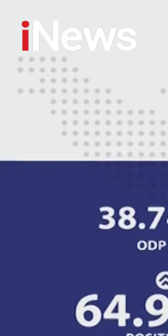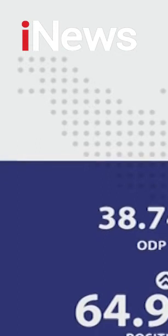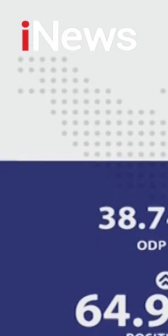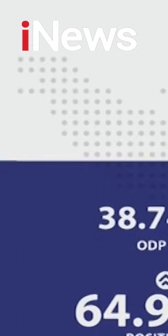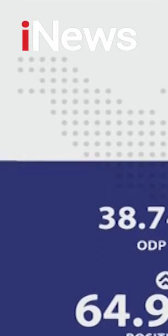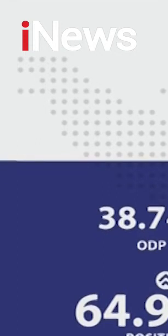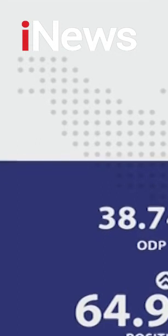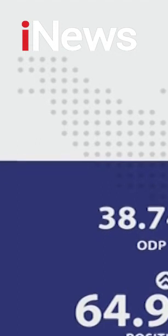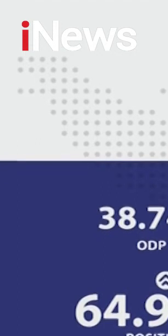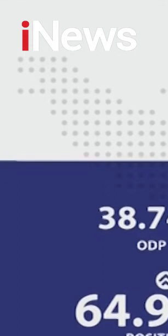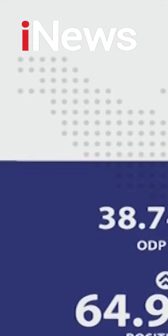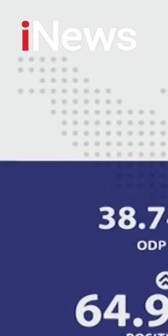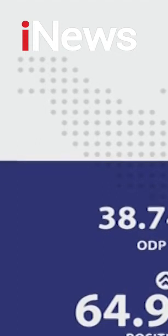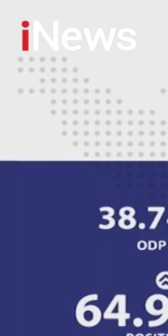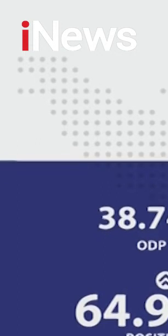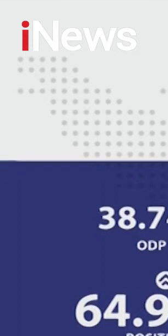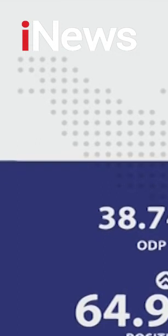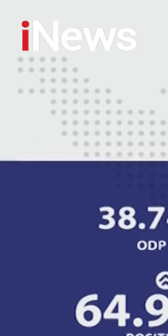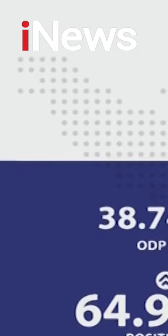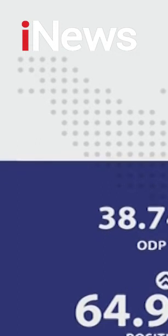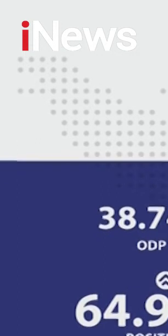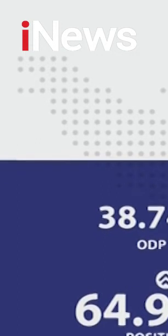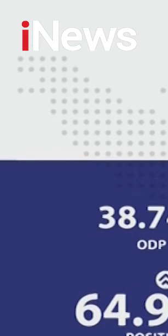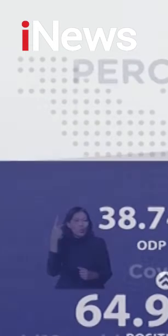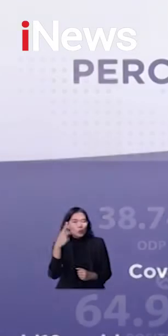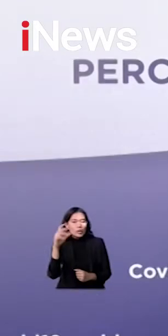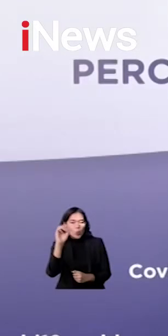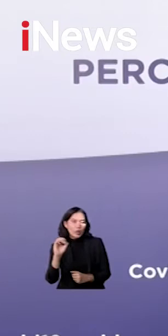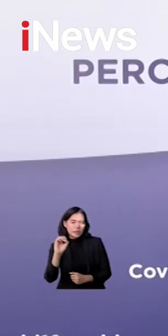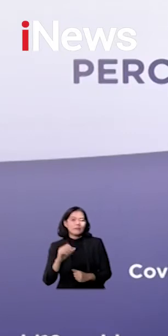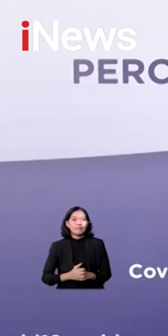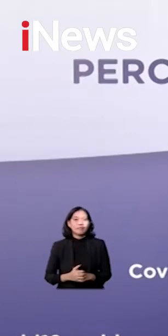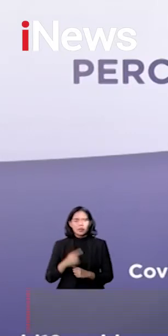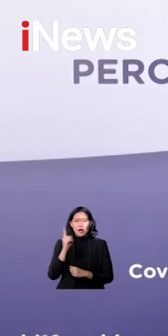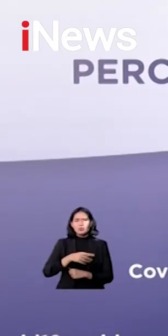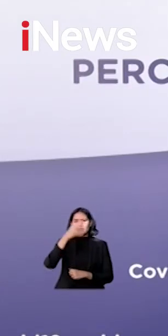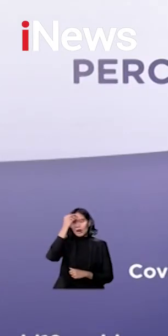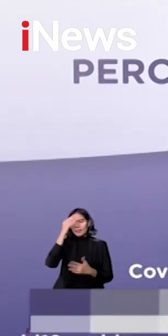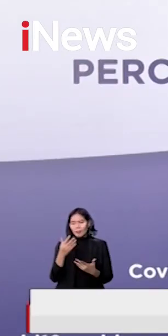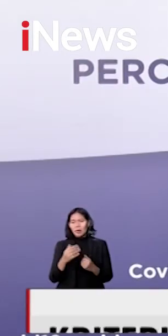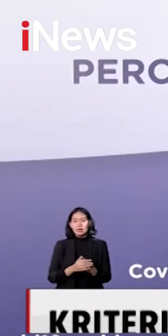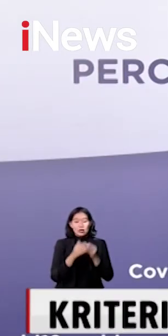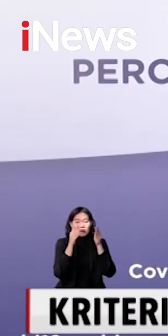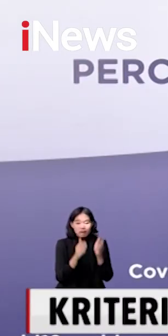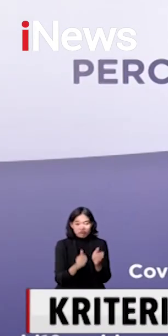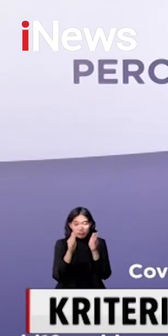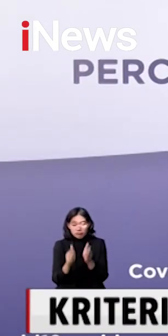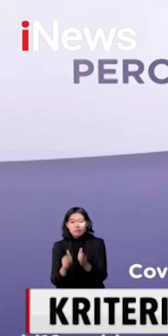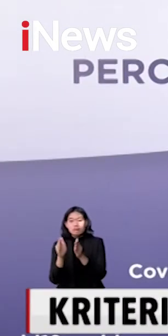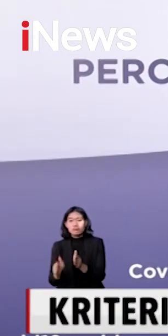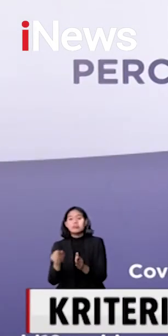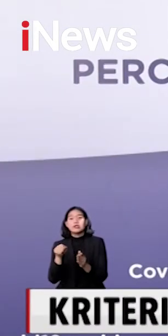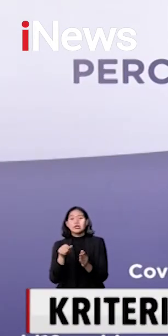sementara angka Global berada di 4,4 7 yang harus kita pahami adalah kategorisasi warna tersebut